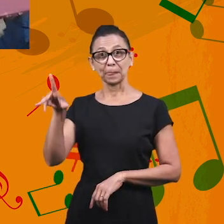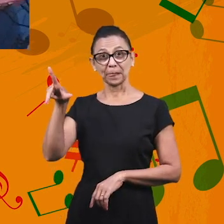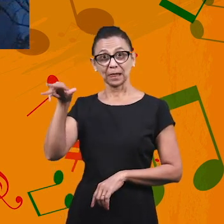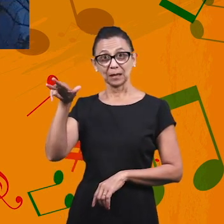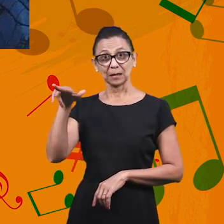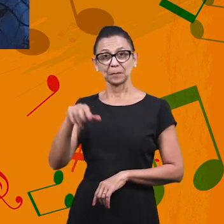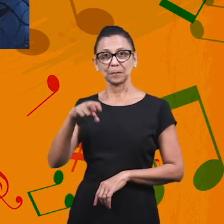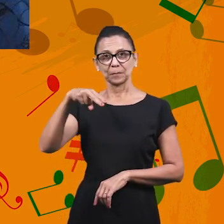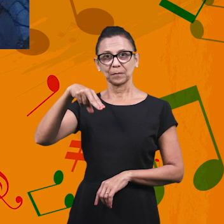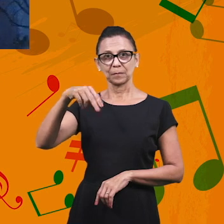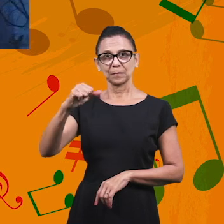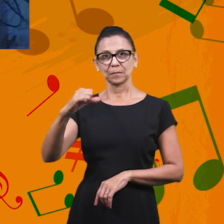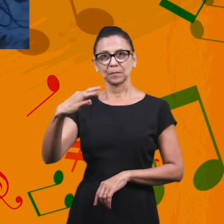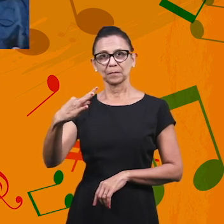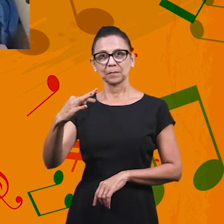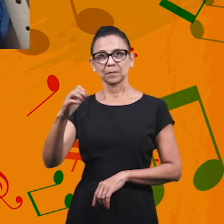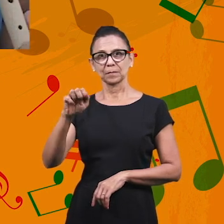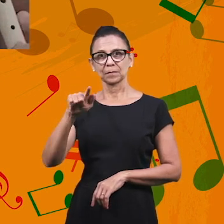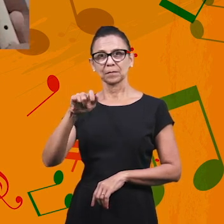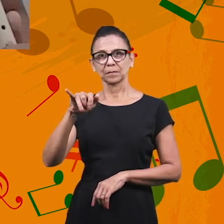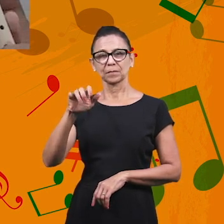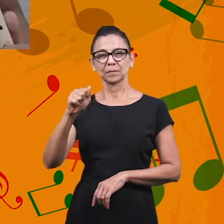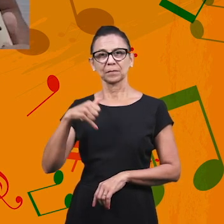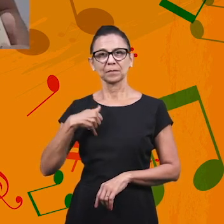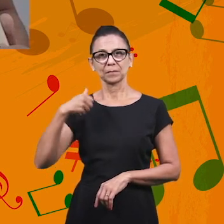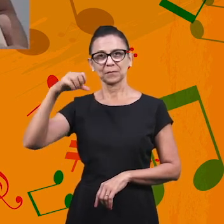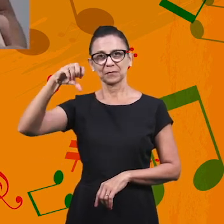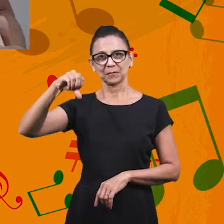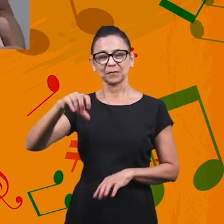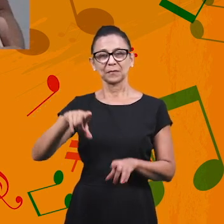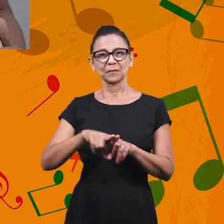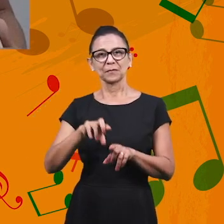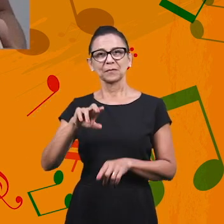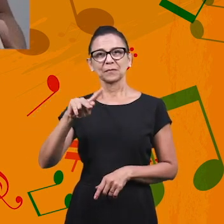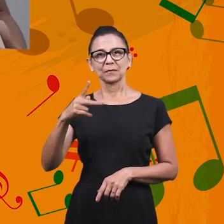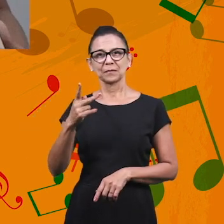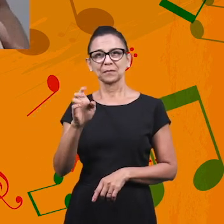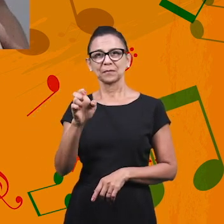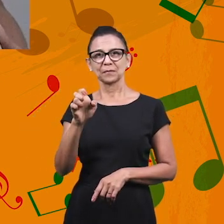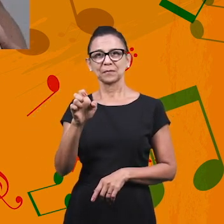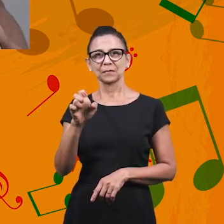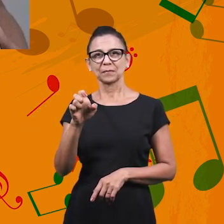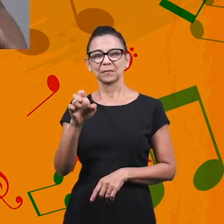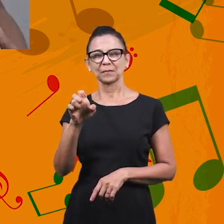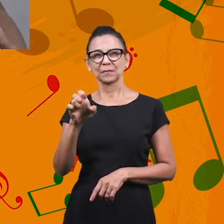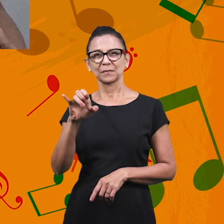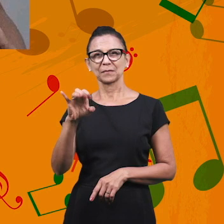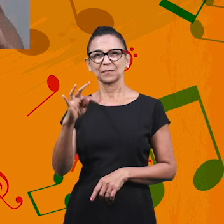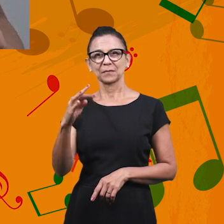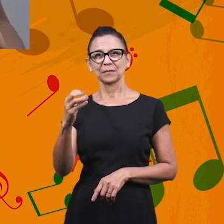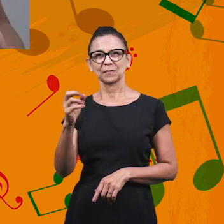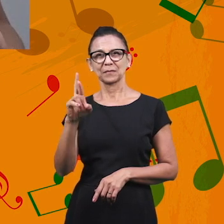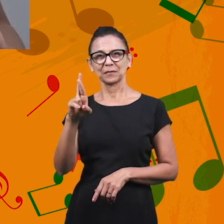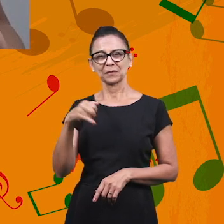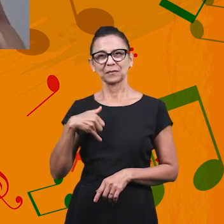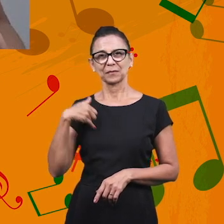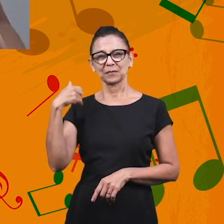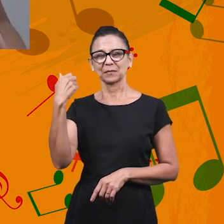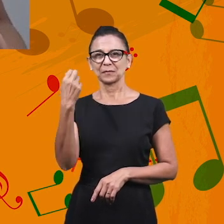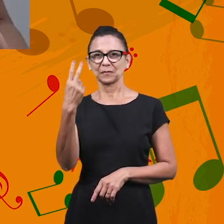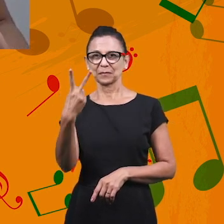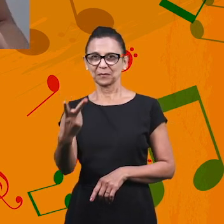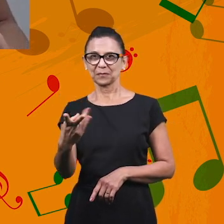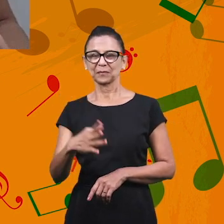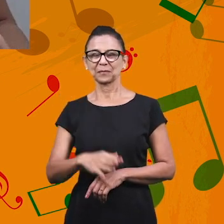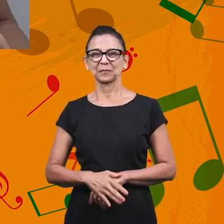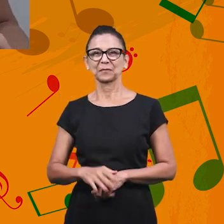Os irmãos. Брат и сестра Наталья и Эйтор, из города São José dos Campos, штата São Paulo.